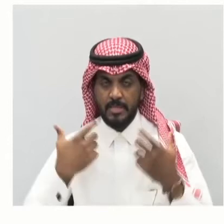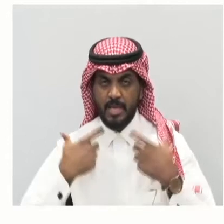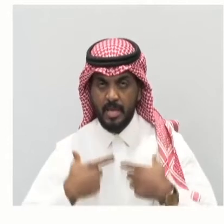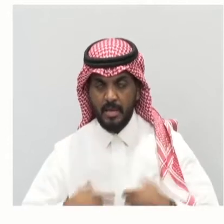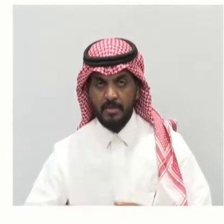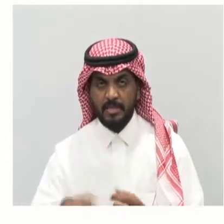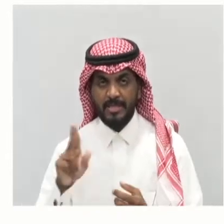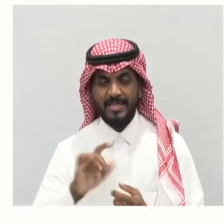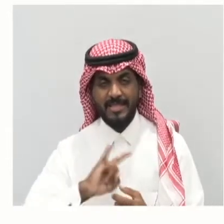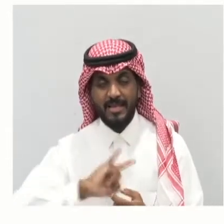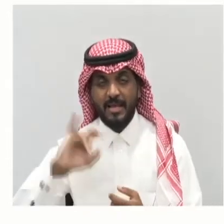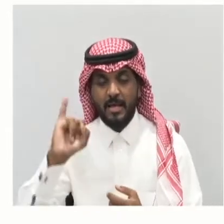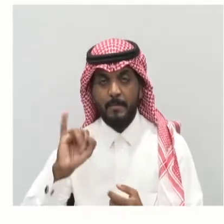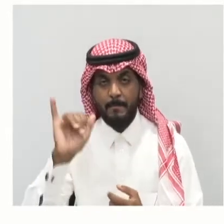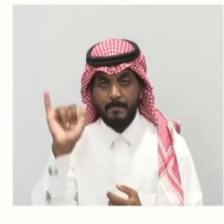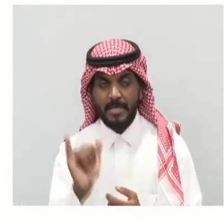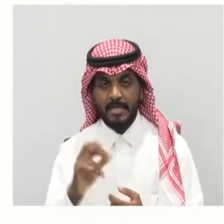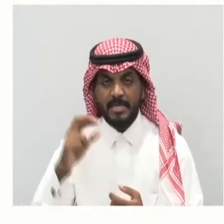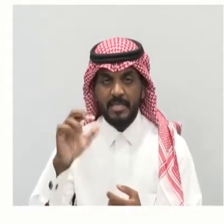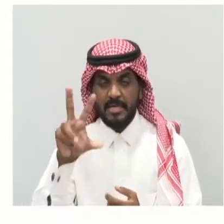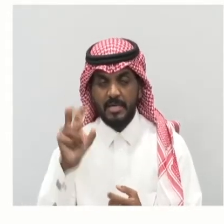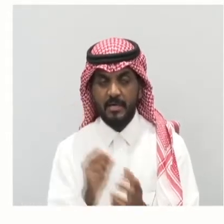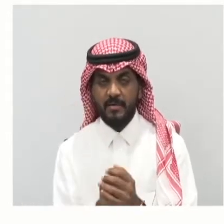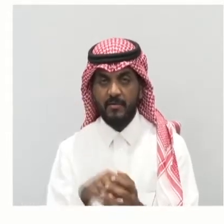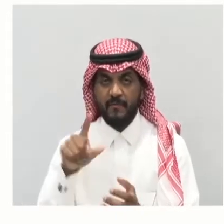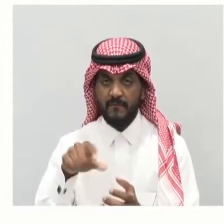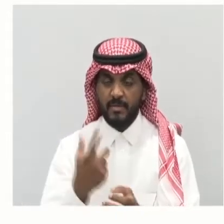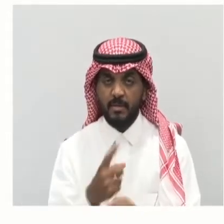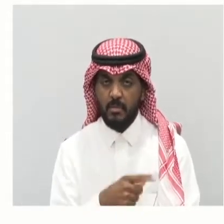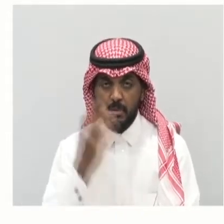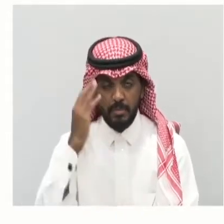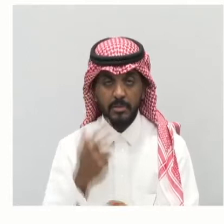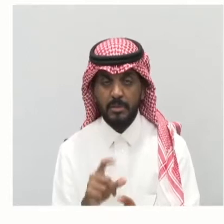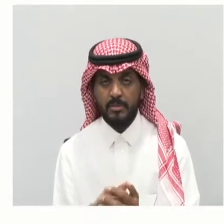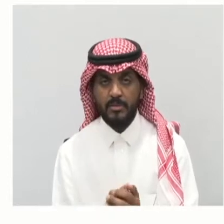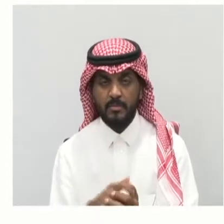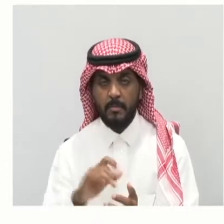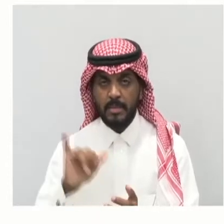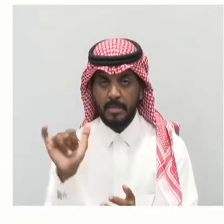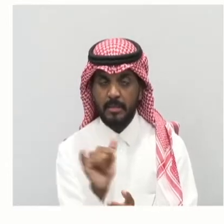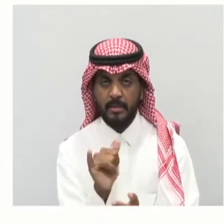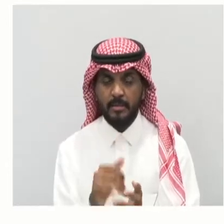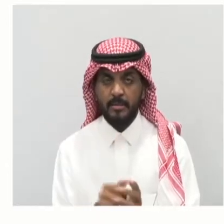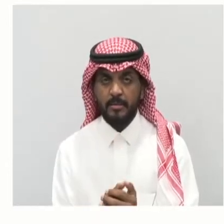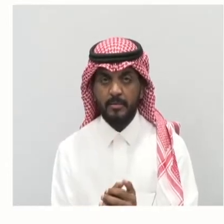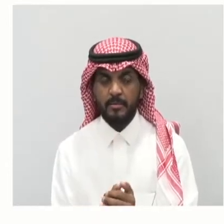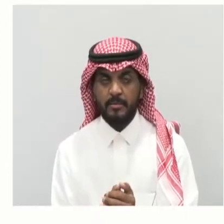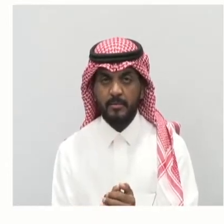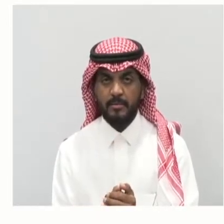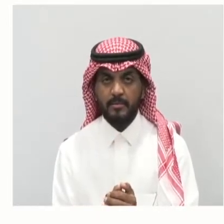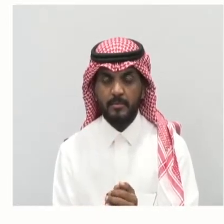تلاميذه، أحسنتم. هنا يوجد أيضا يا معلمتي مد بالياء.